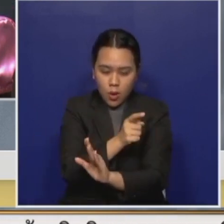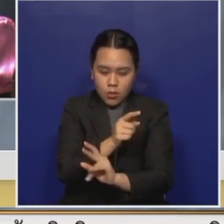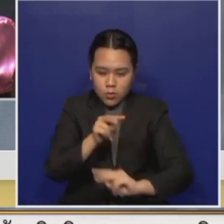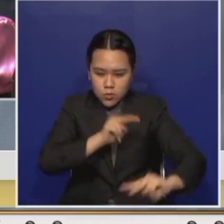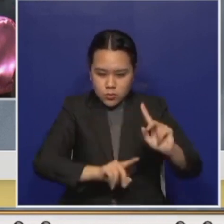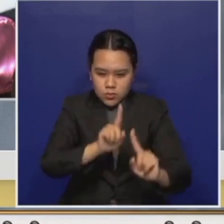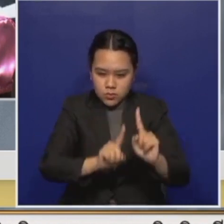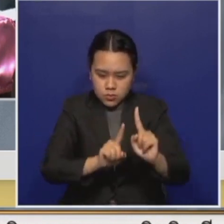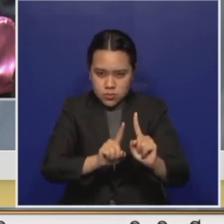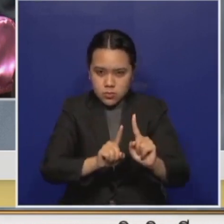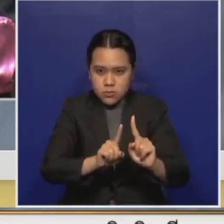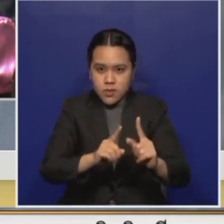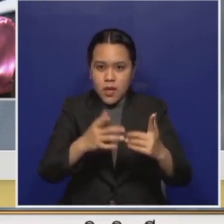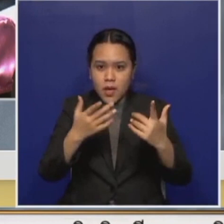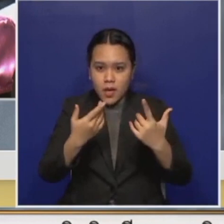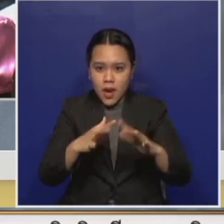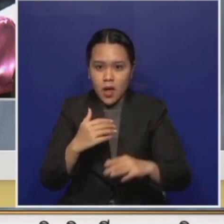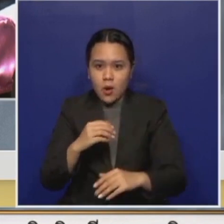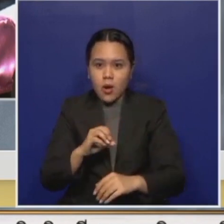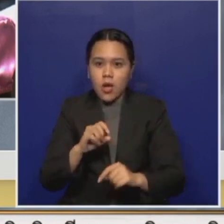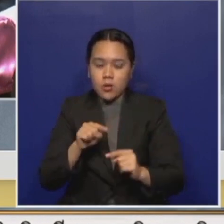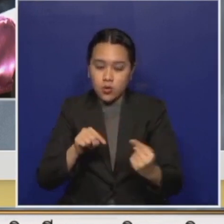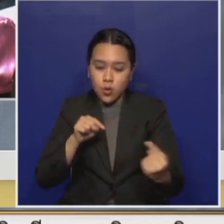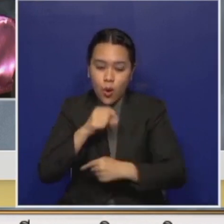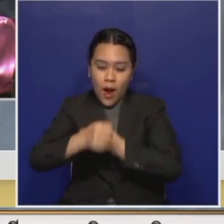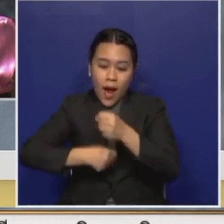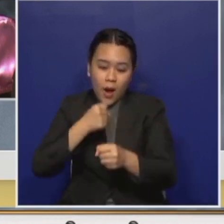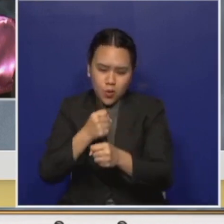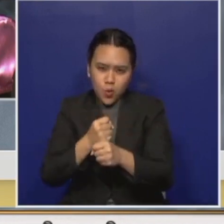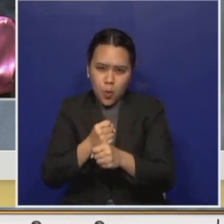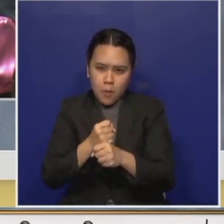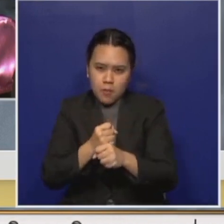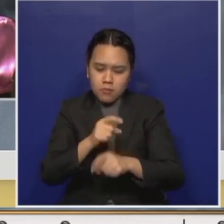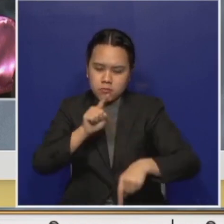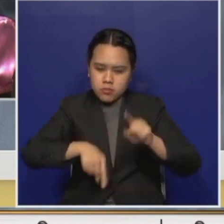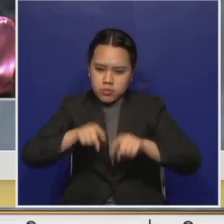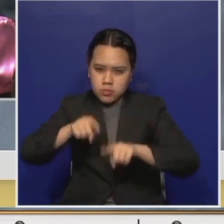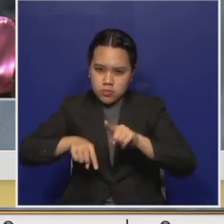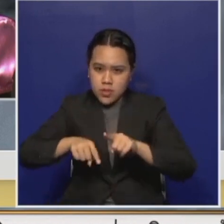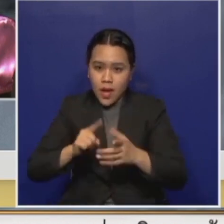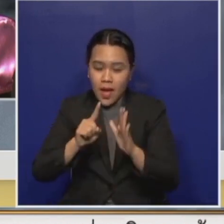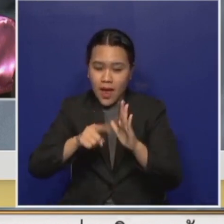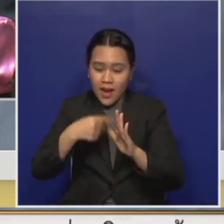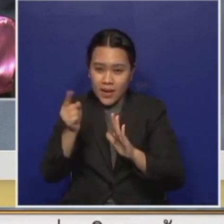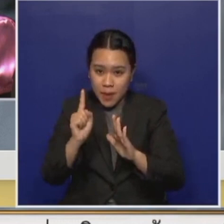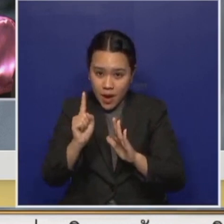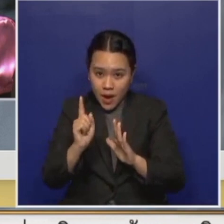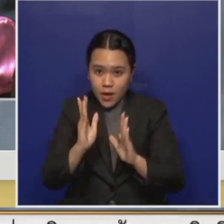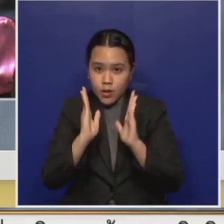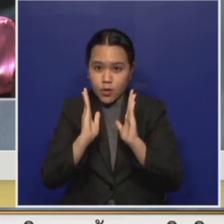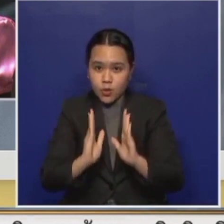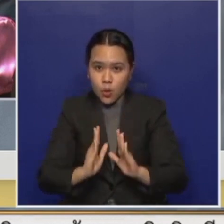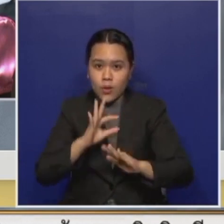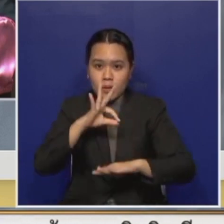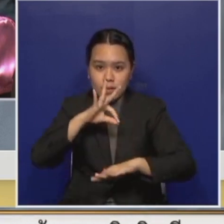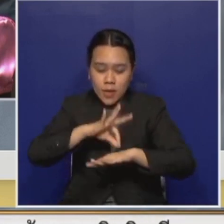ก็มีความแตกตางกักตีอายุความนับแต่ผู้แต่งตั้งได้มีนิจฉัย